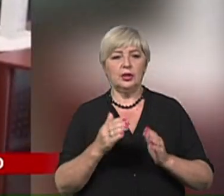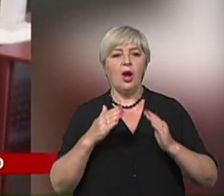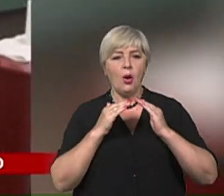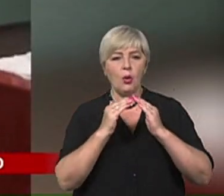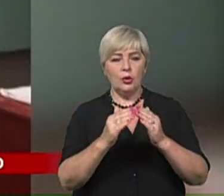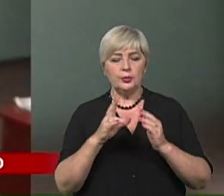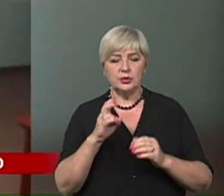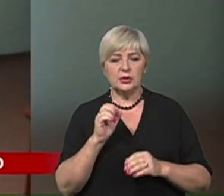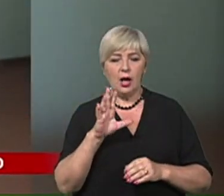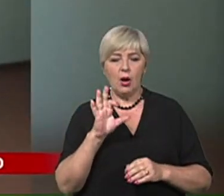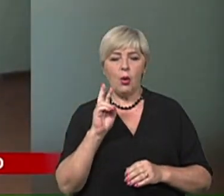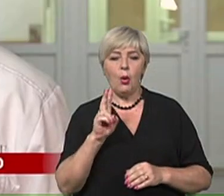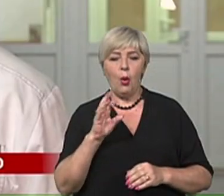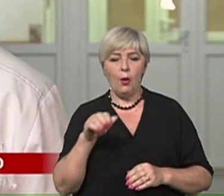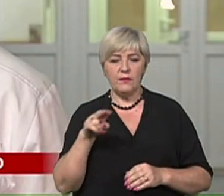ковід.